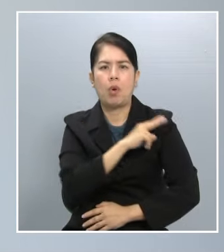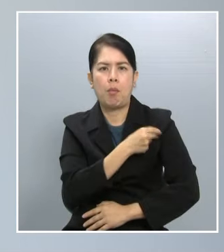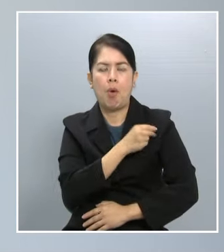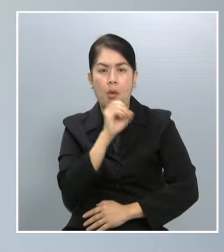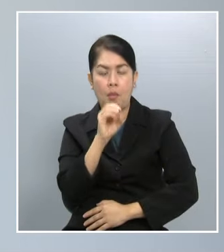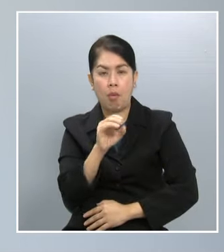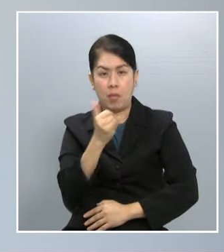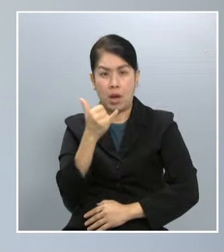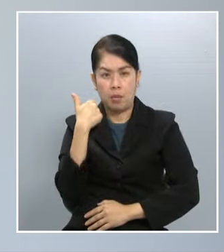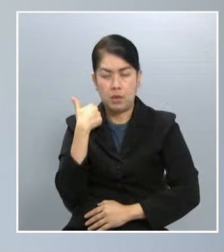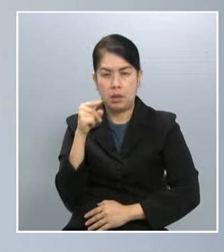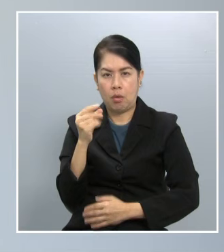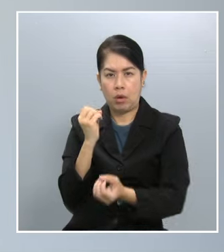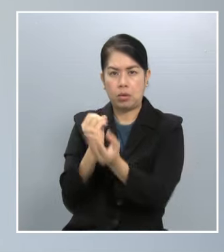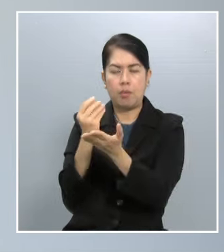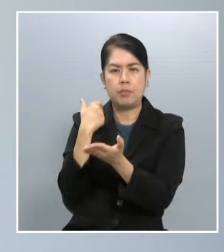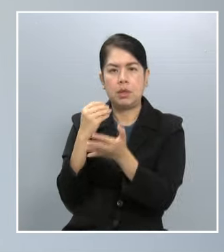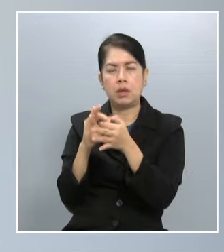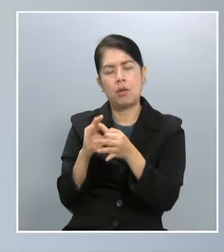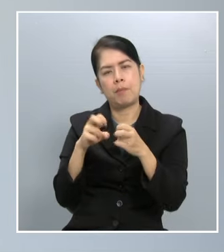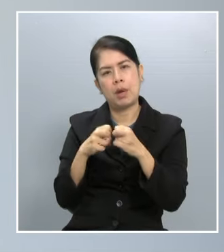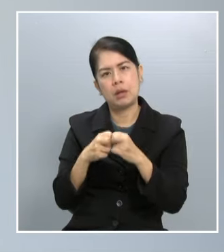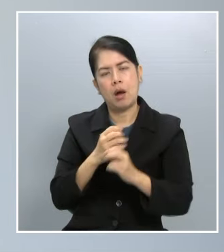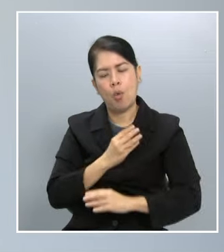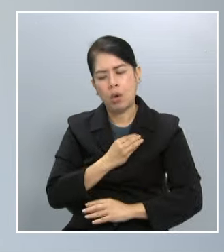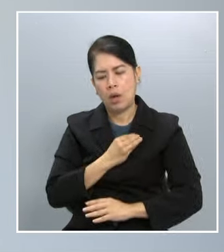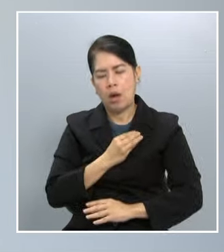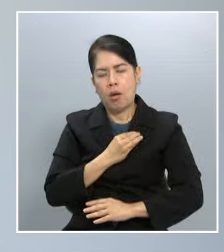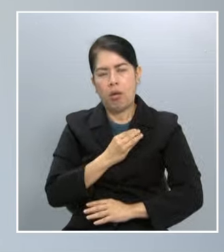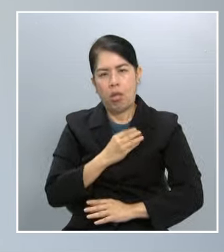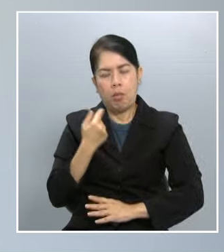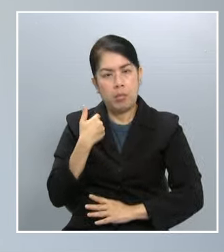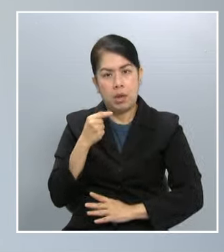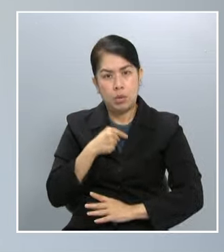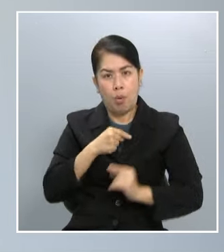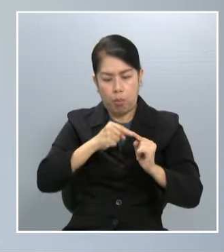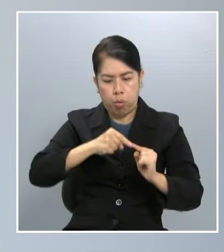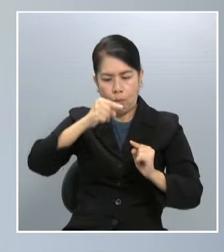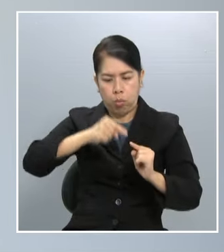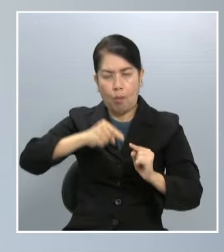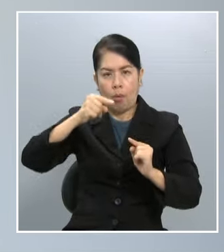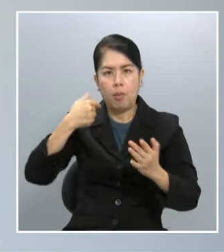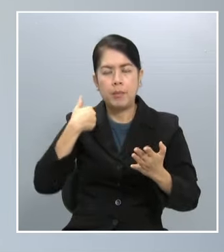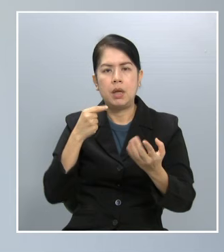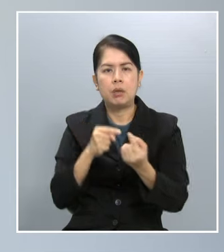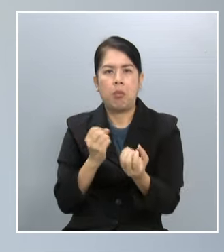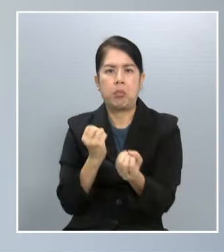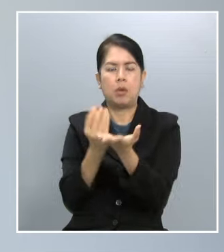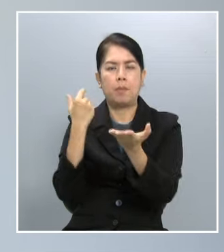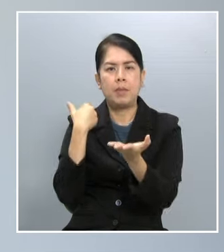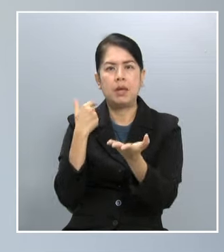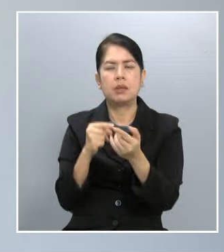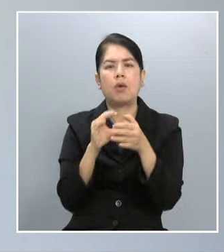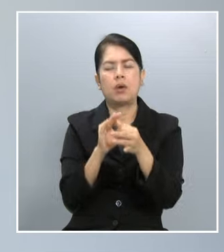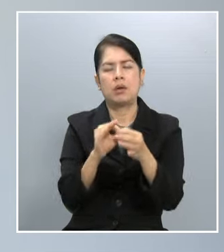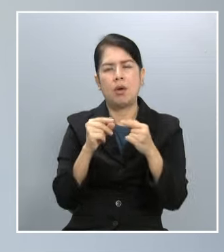วใจเต้นผิดจังหวะจากการลุกนั่งทำให้เลือดอาจไปเลี้ยงหัวใจไม่ทันหรืออาจจะเกิดไตวายเฉียบพลันจากอาการเหนื่อย